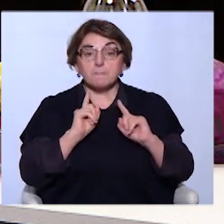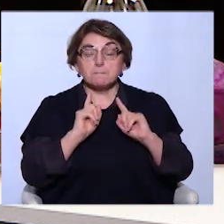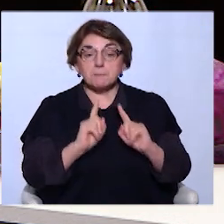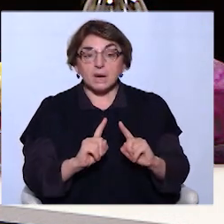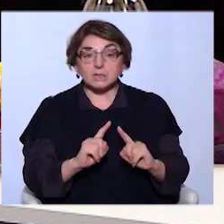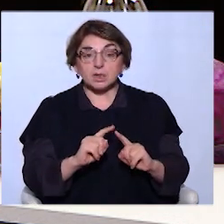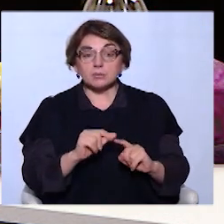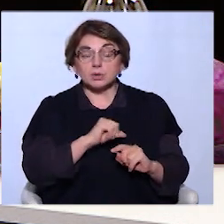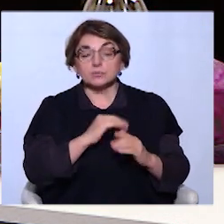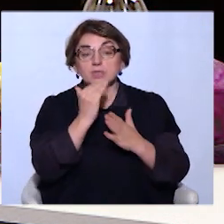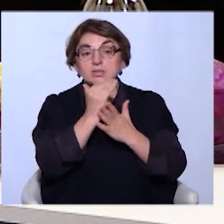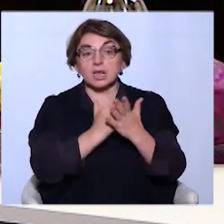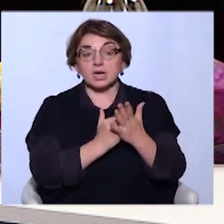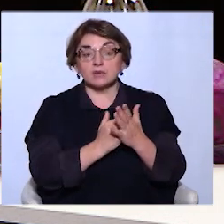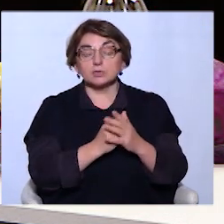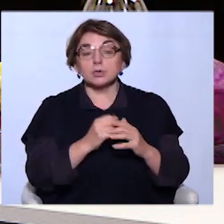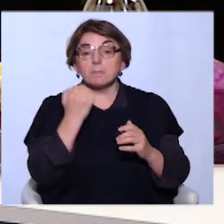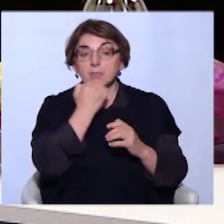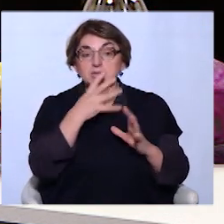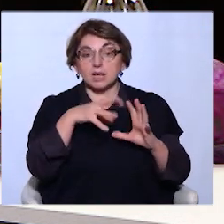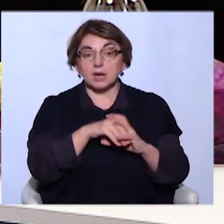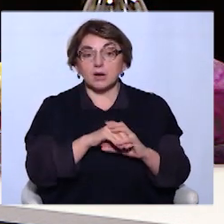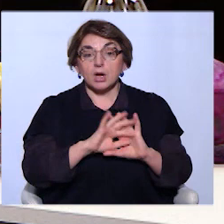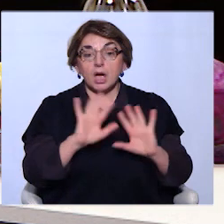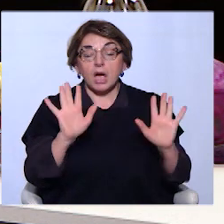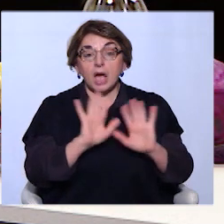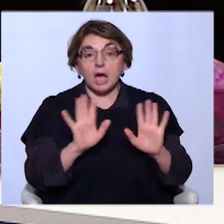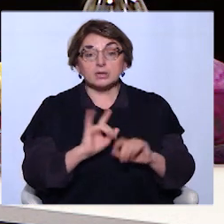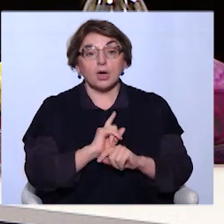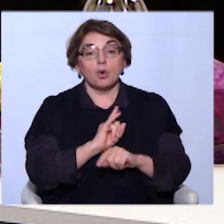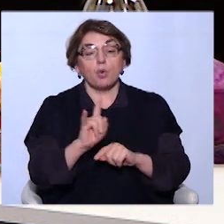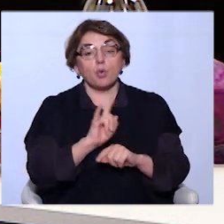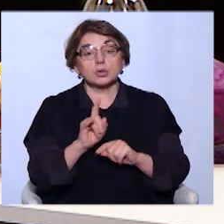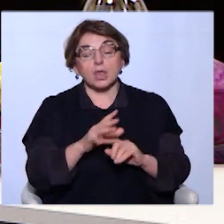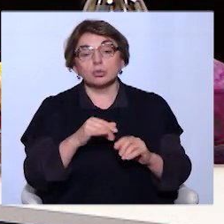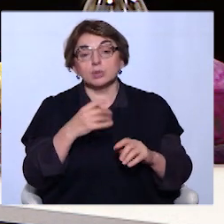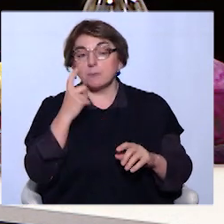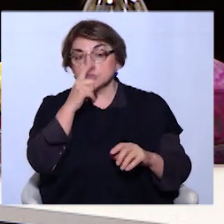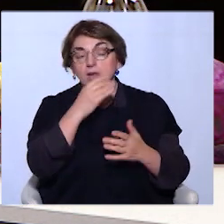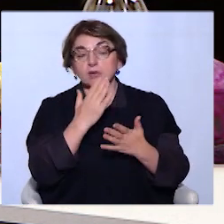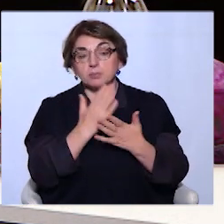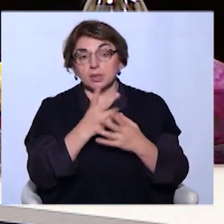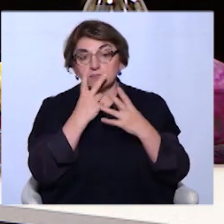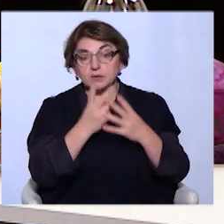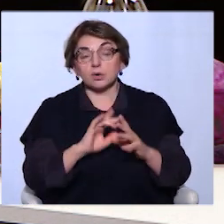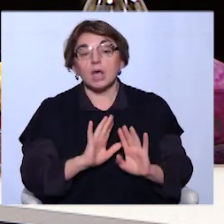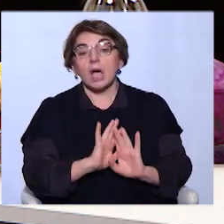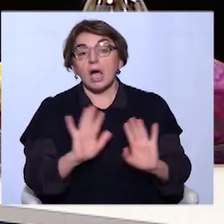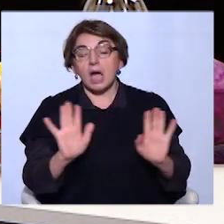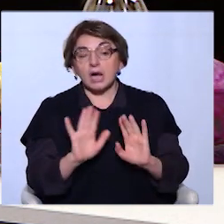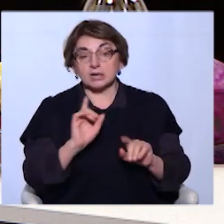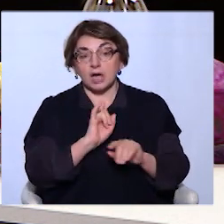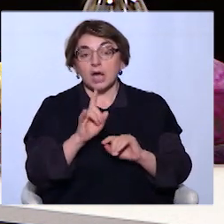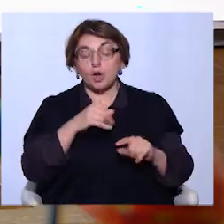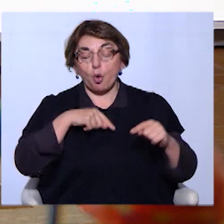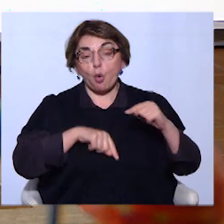თქვენს საგაკვეთილო მასალაში არაორგანული მჟავებია განხილული. და მოდით გავიცნოთ ეს მჟავები